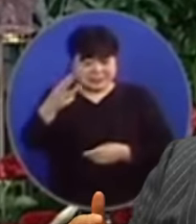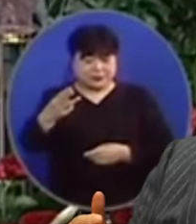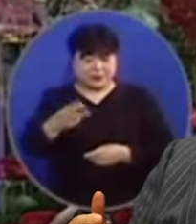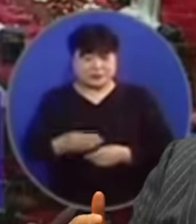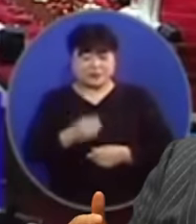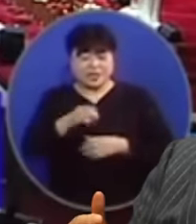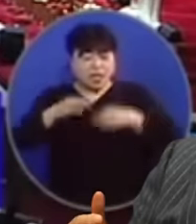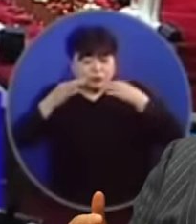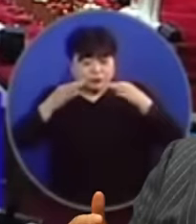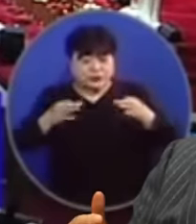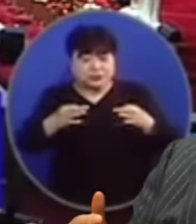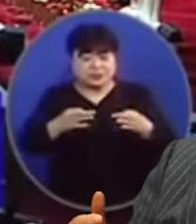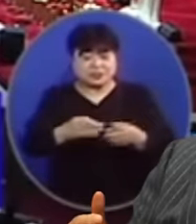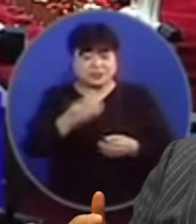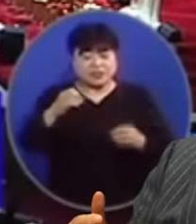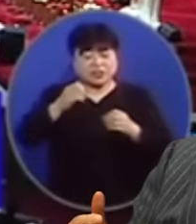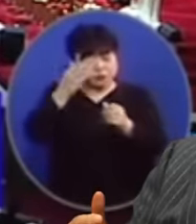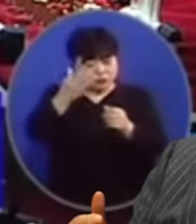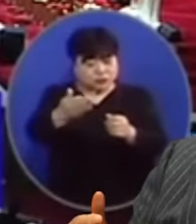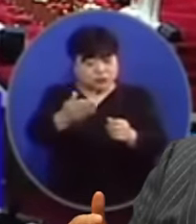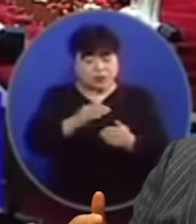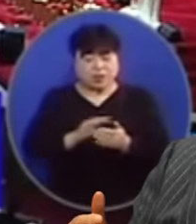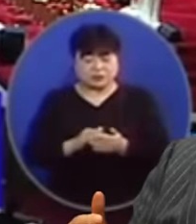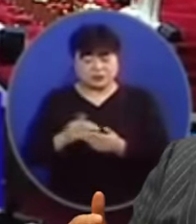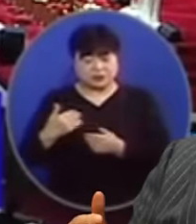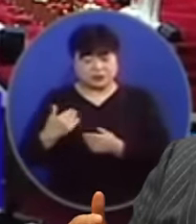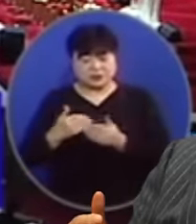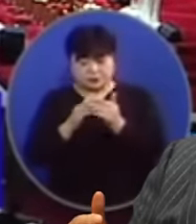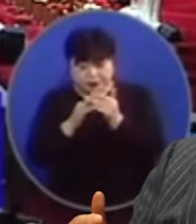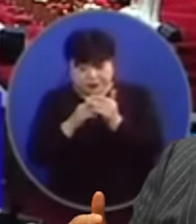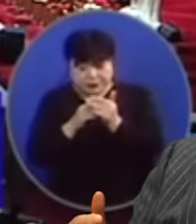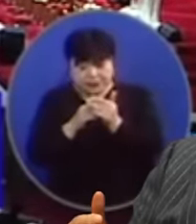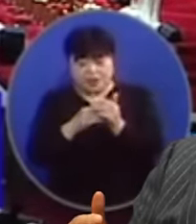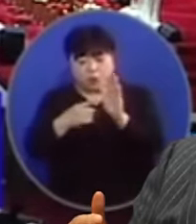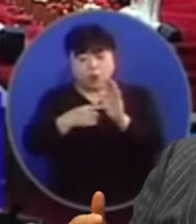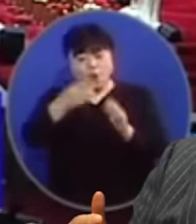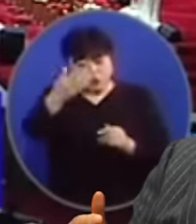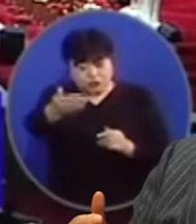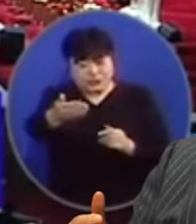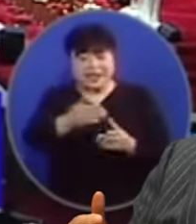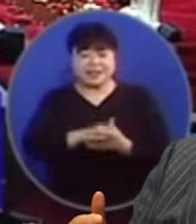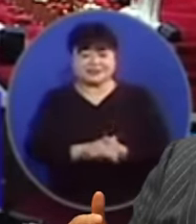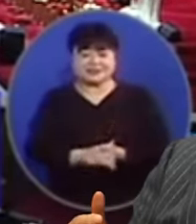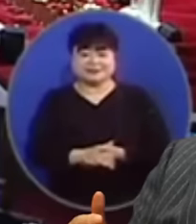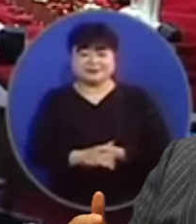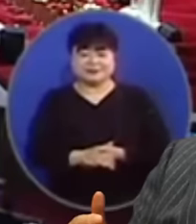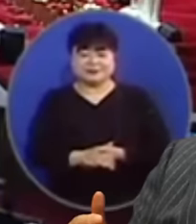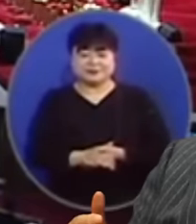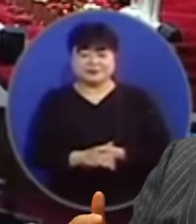너는 내게 부르짖으라 내가 내게 응답하겠고 내가 알지 못하는 크고 은밀한 일을 보여주리라고 말씀한 것입니다.